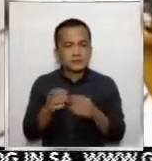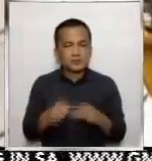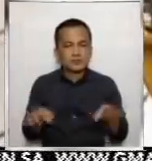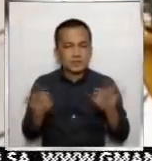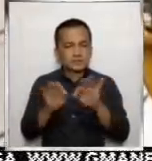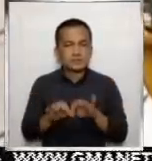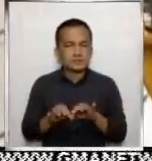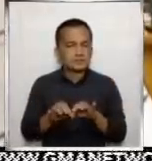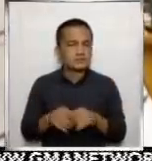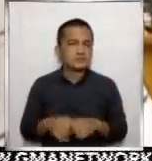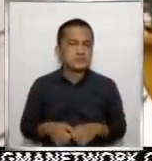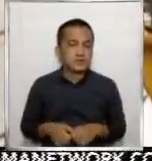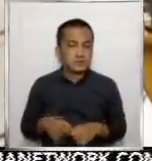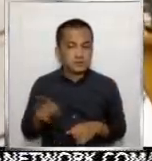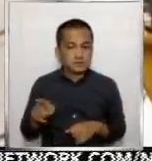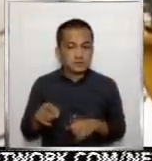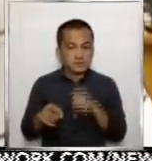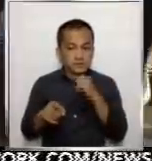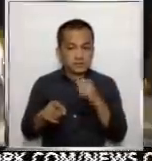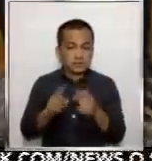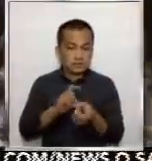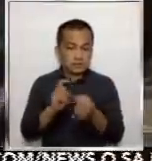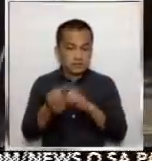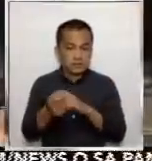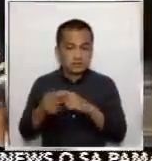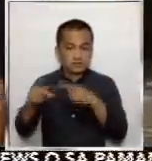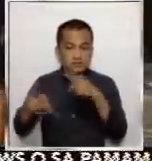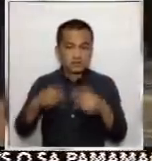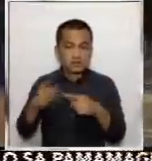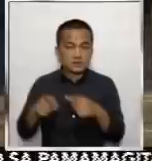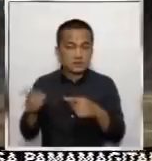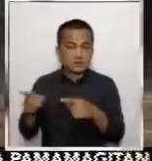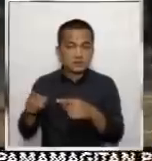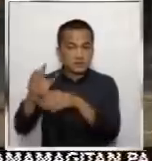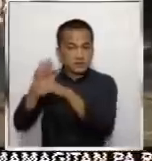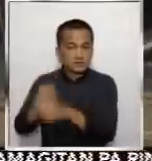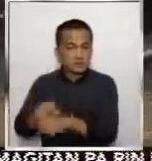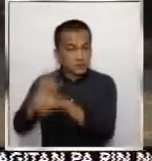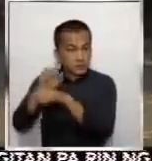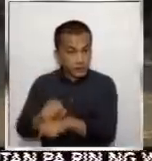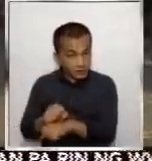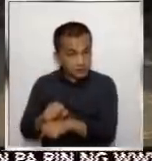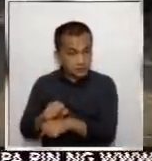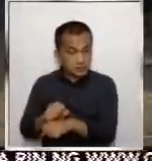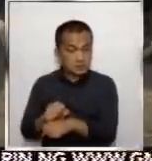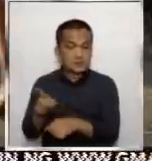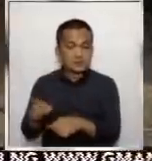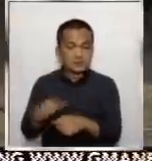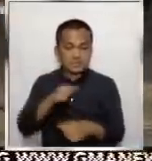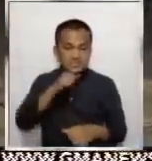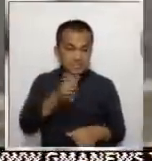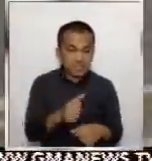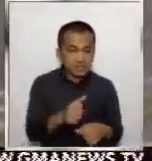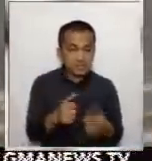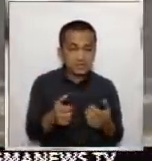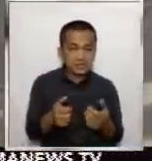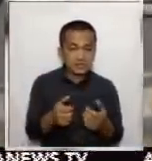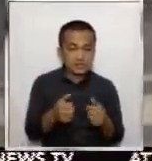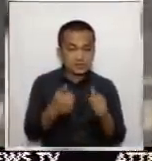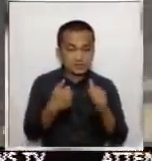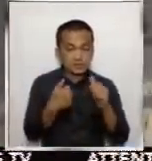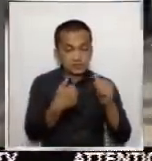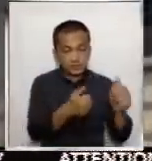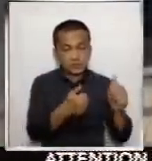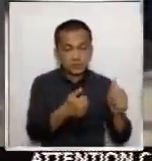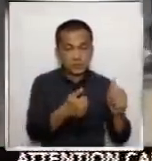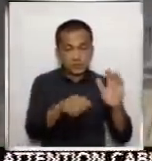Kung hindi magbabago ang tao ng kanilang mga nakagawian at hindi sila susunod, no? Dito sa mga